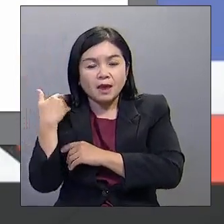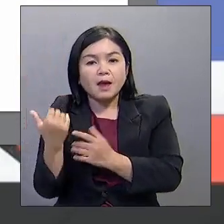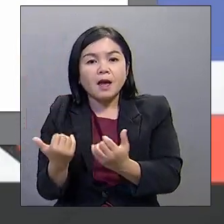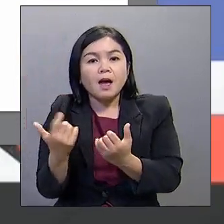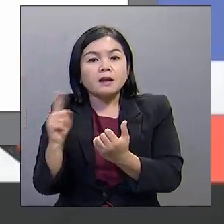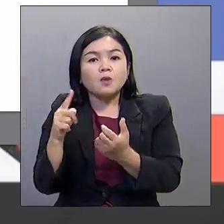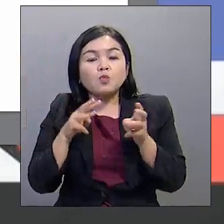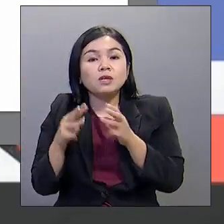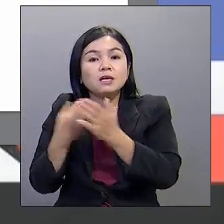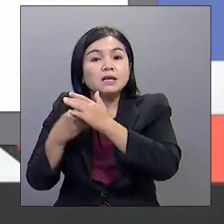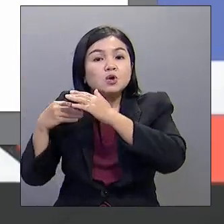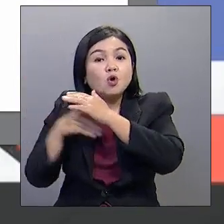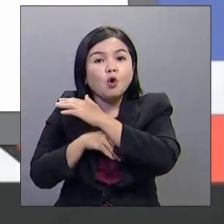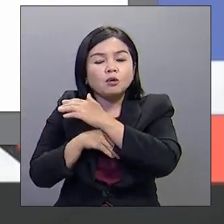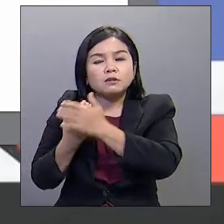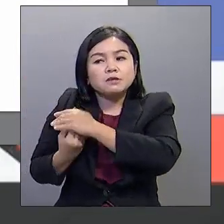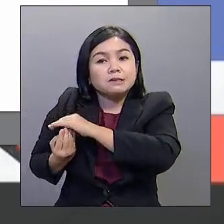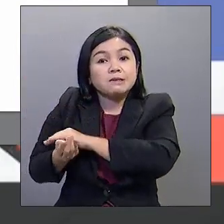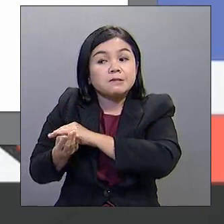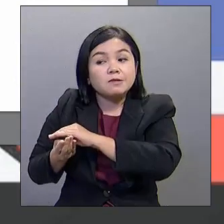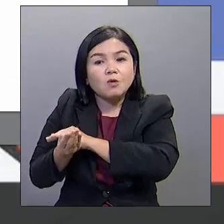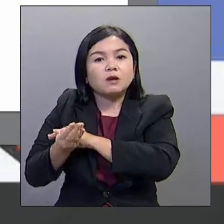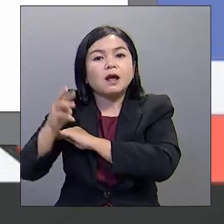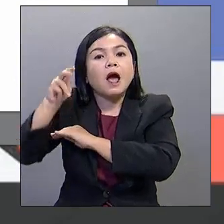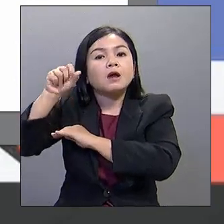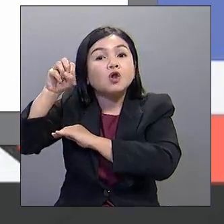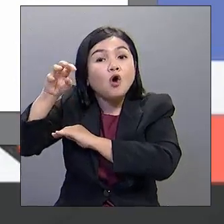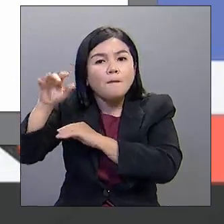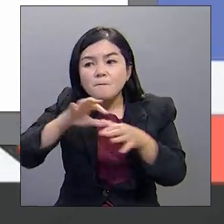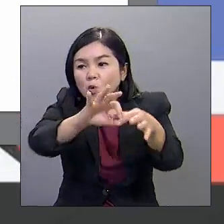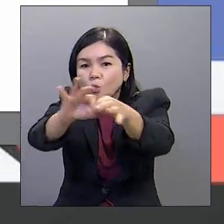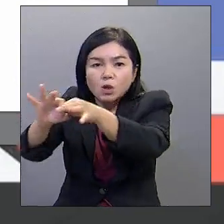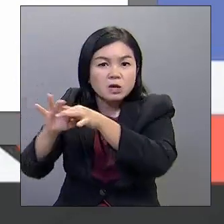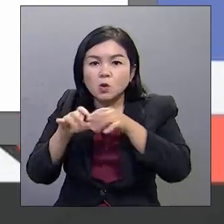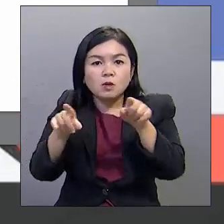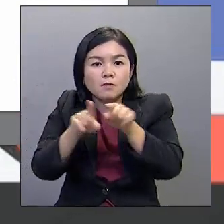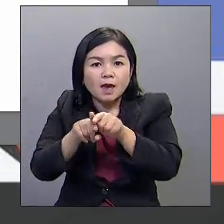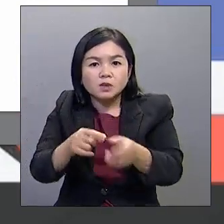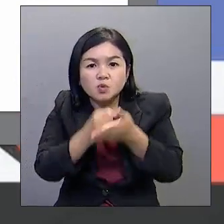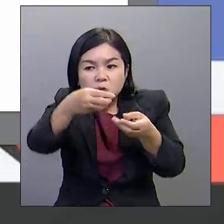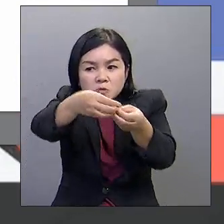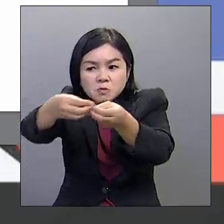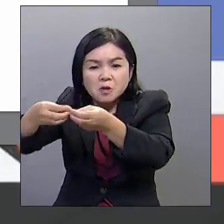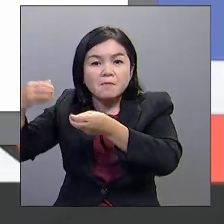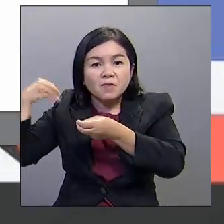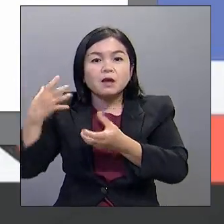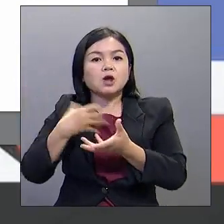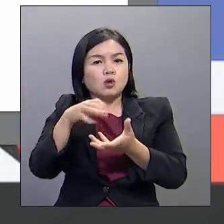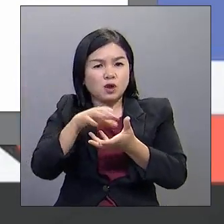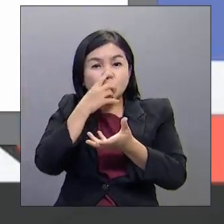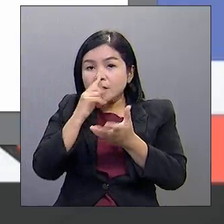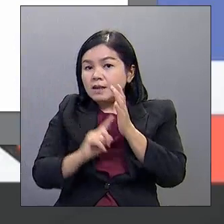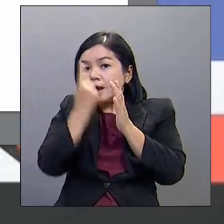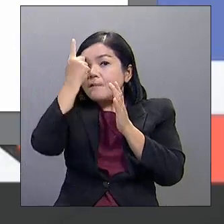อ้การโกงโครงการลักษณะนี้เนี่ยมีคนที่เกี่ยวข้องจำนวนเยอะมากเดี๋ยวจะได้ให้ฟังนะครับมันจะเริ่มตั้งแ